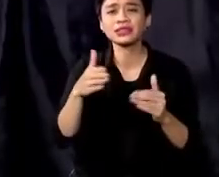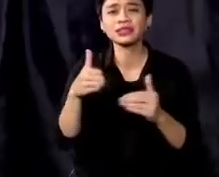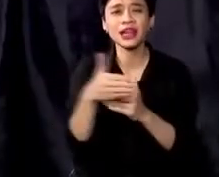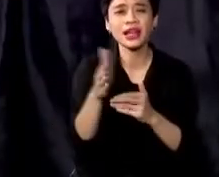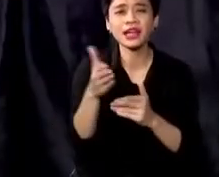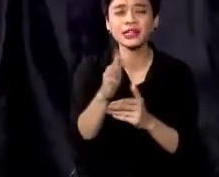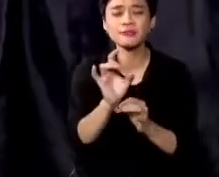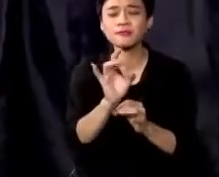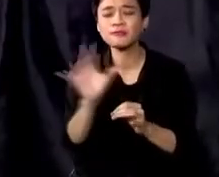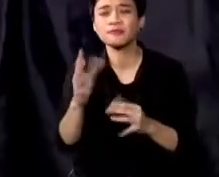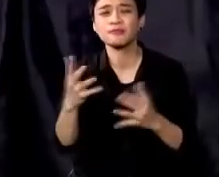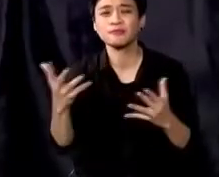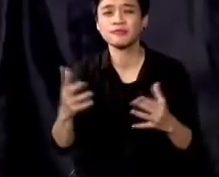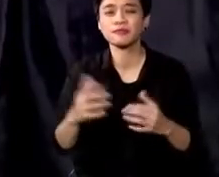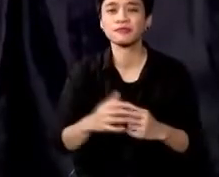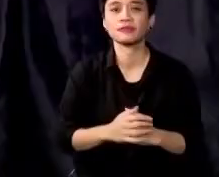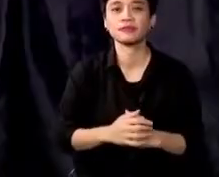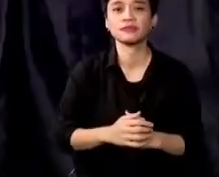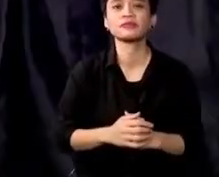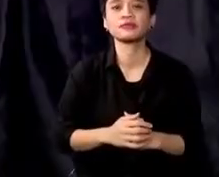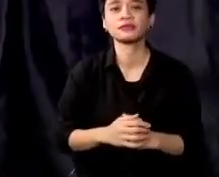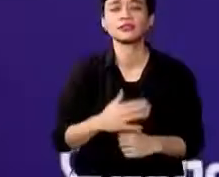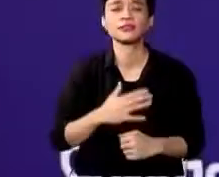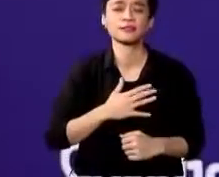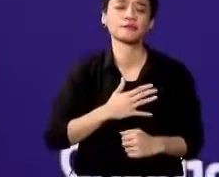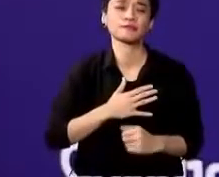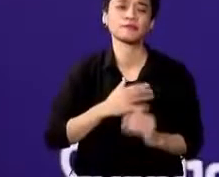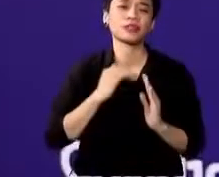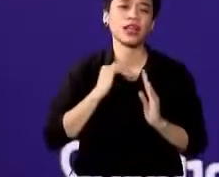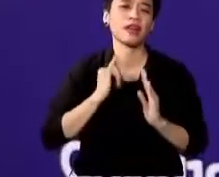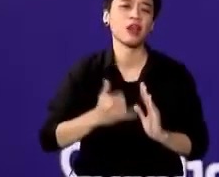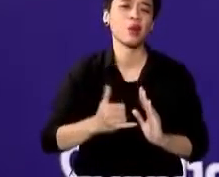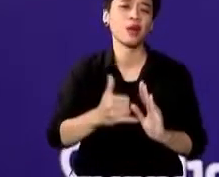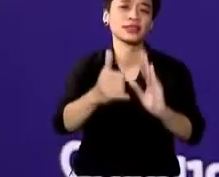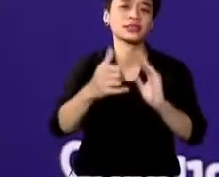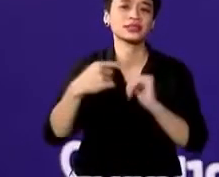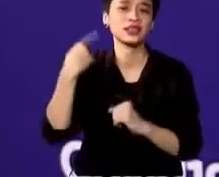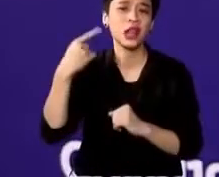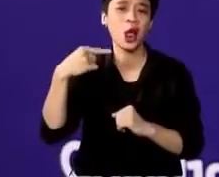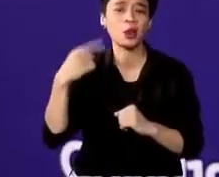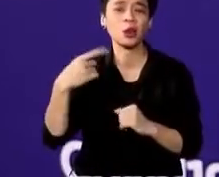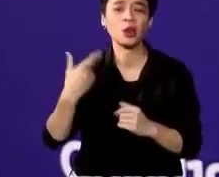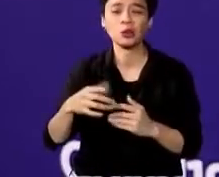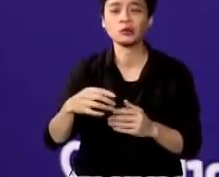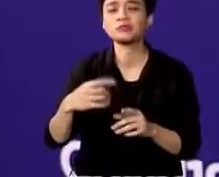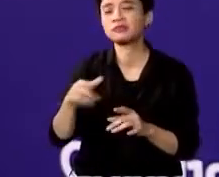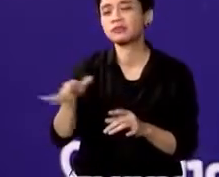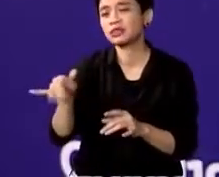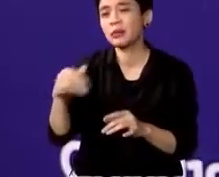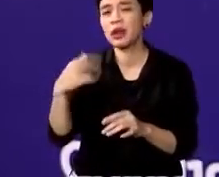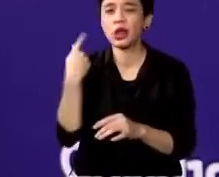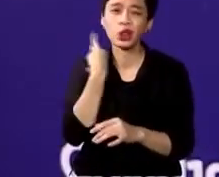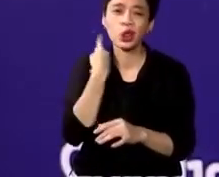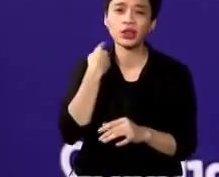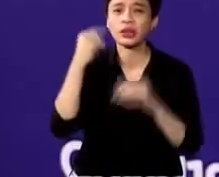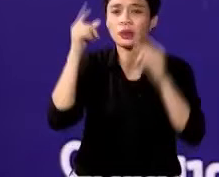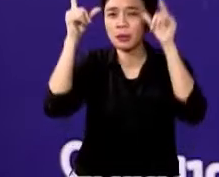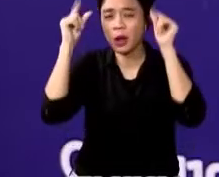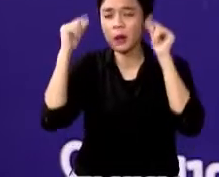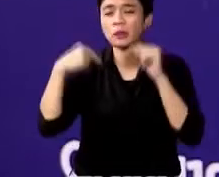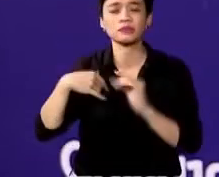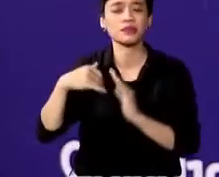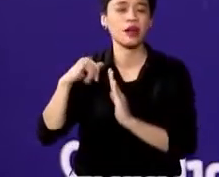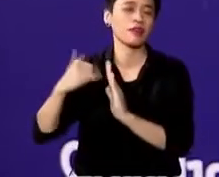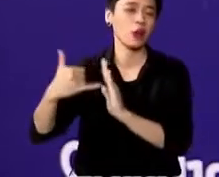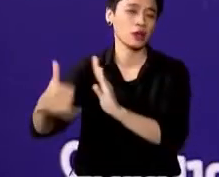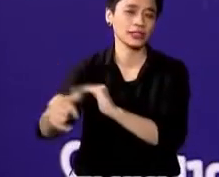iya tentunya kita selalu evaluasi terus termasuk ee tenaga kesehatan ya jadi ee tenaga kesehatan